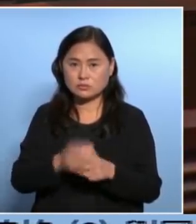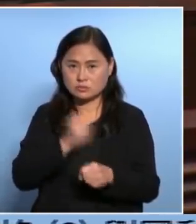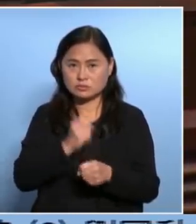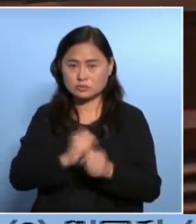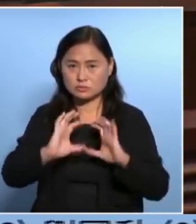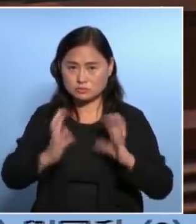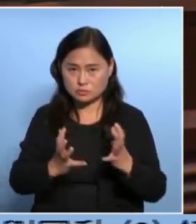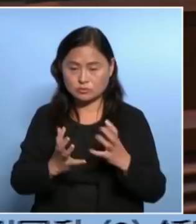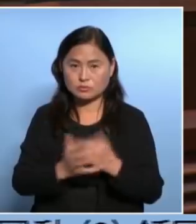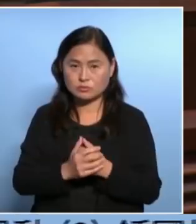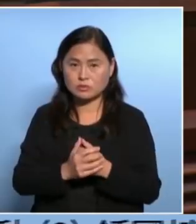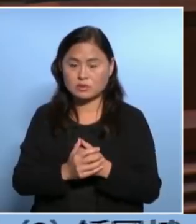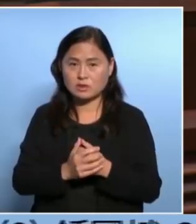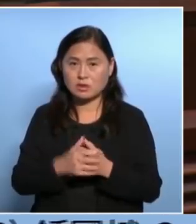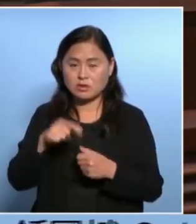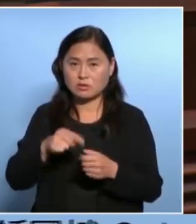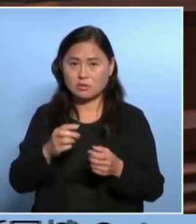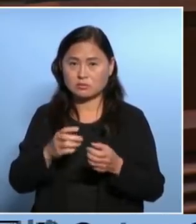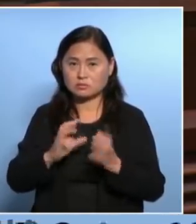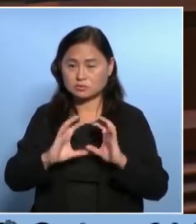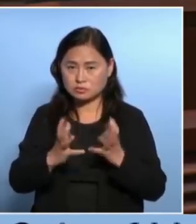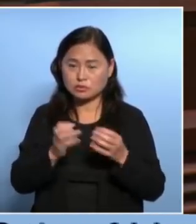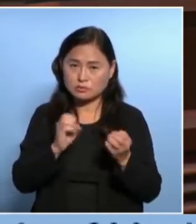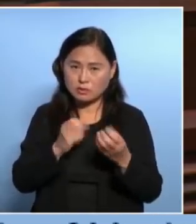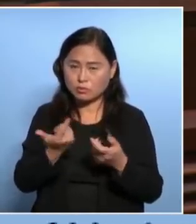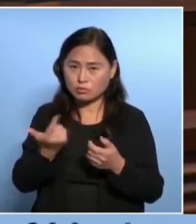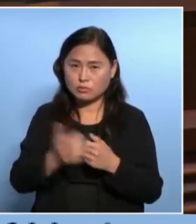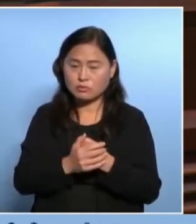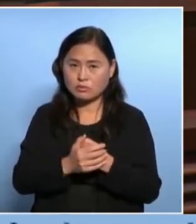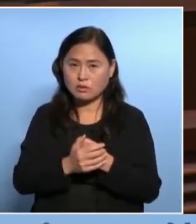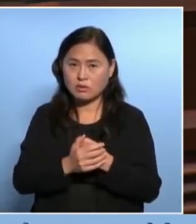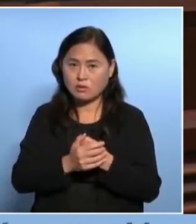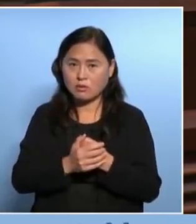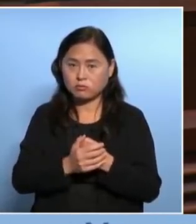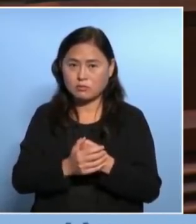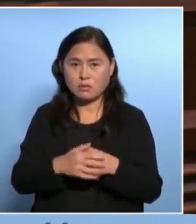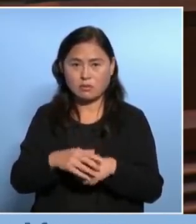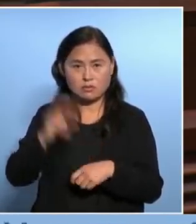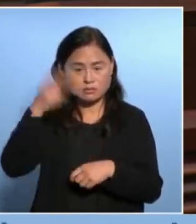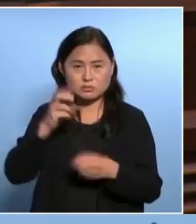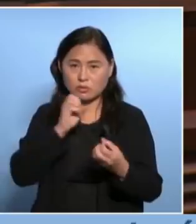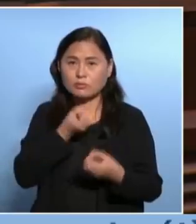小組嘅時候咧，我哋喺小組裏邊咧討論好多事情嘅，每一分每一秒都有不同嘅意見，